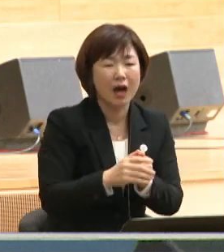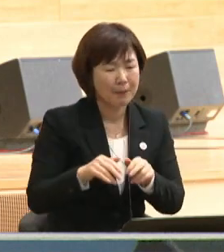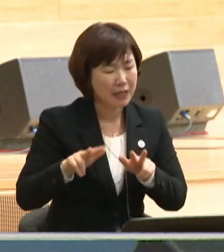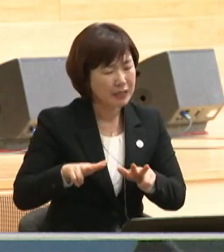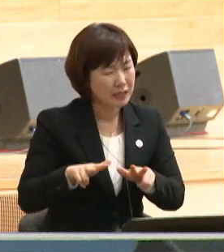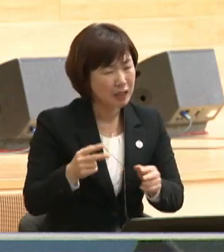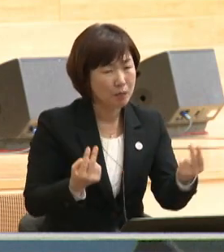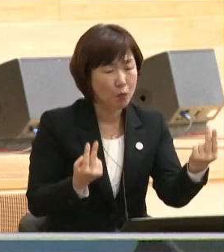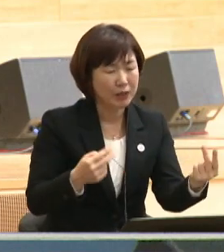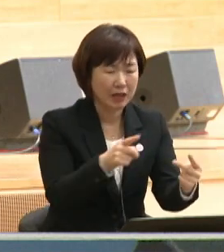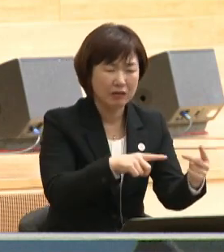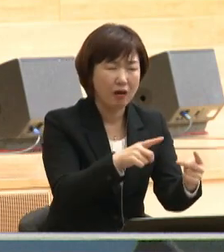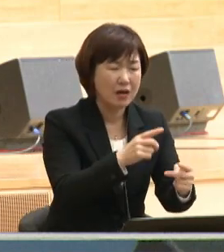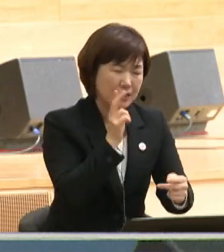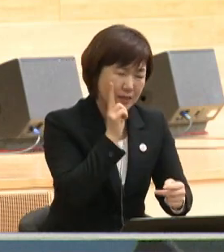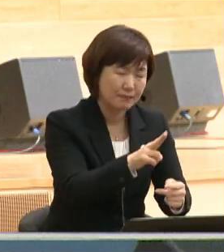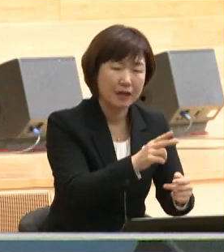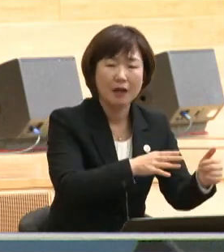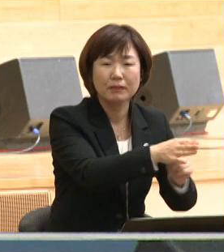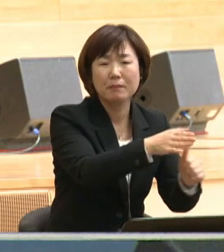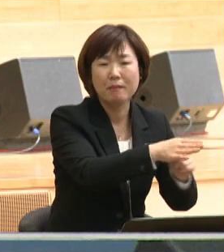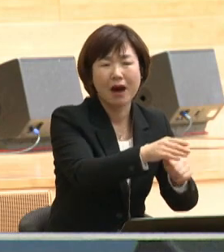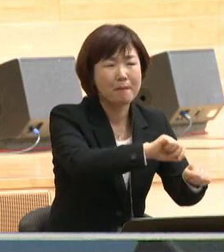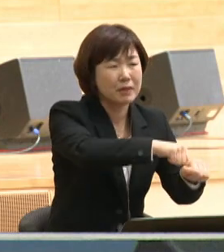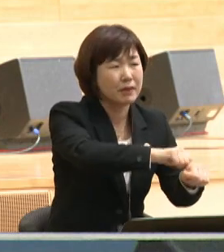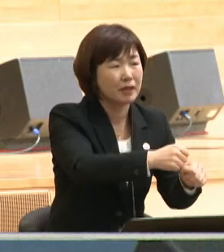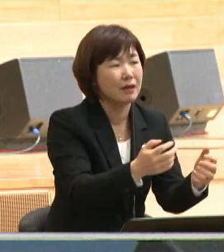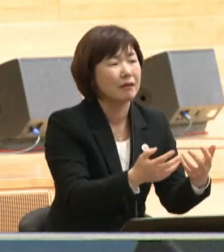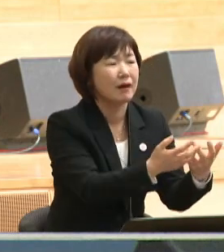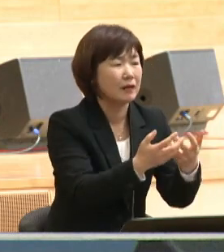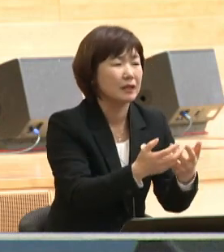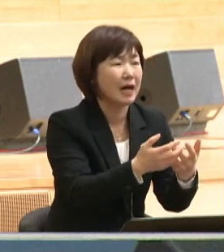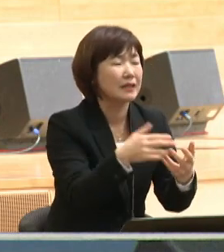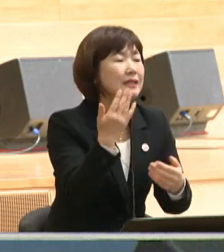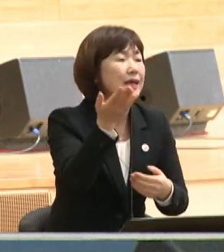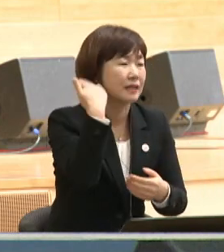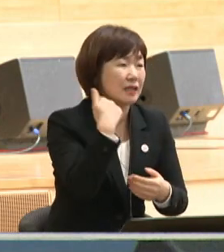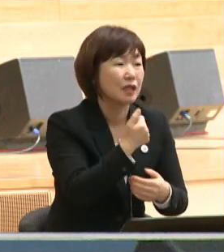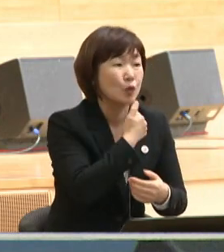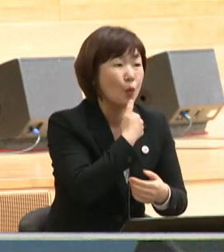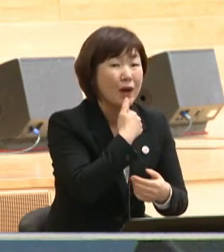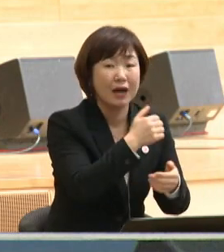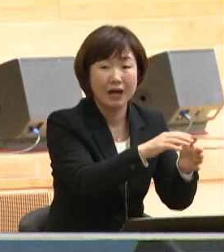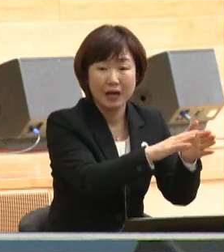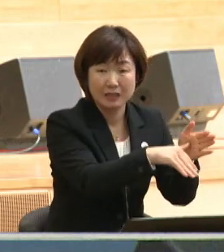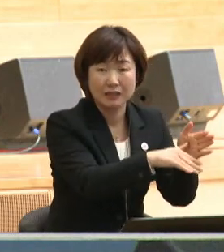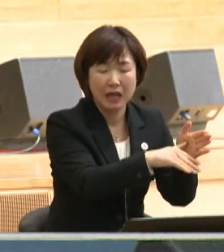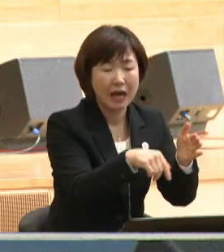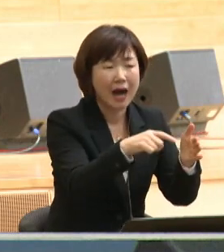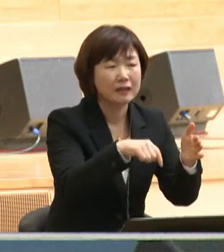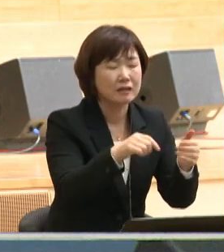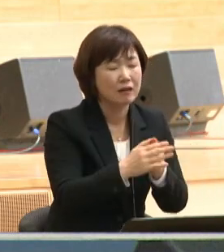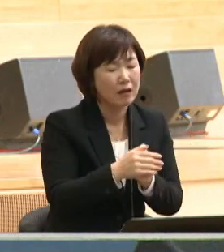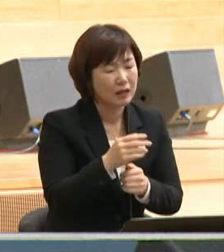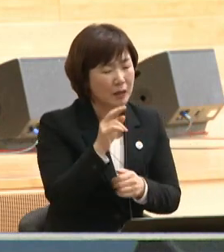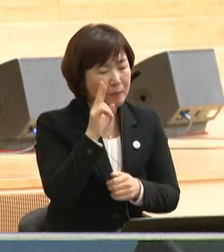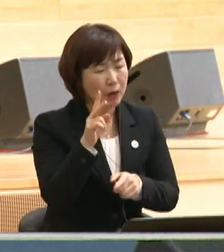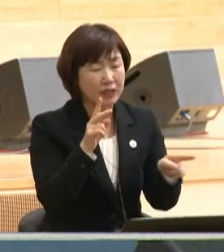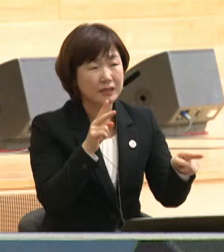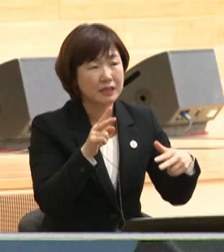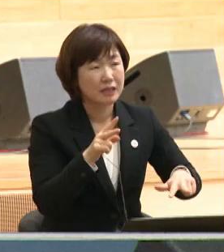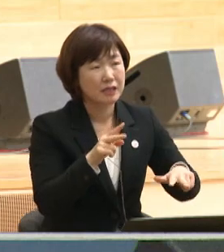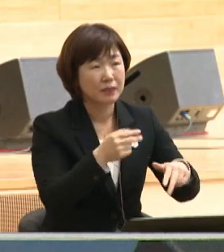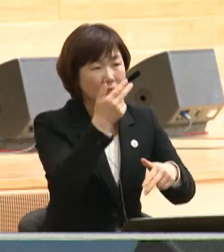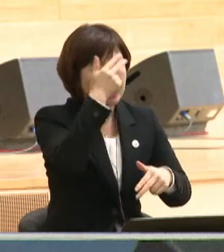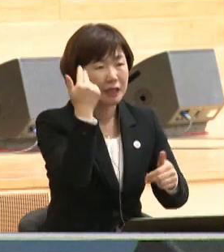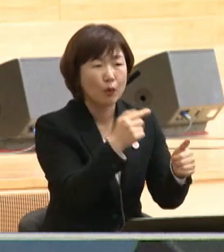교회를 향한 거침없는 비난과 핍박이 가득했던 그 당시 상황 가운데서 바울이 디모데에게 전하고 있는